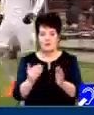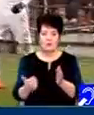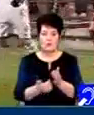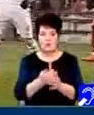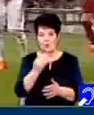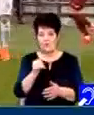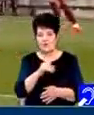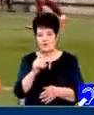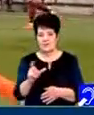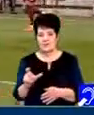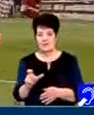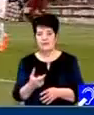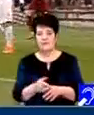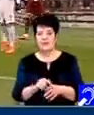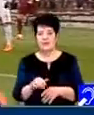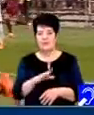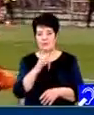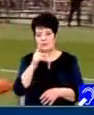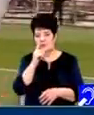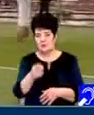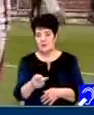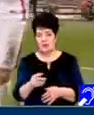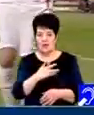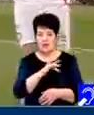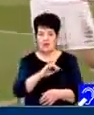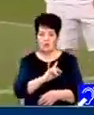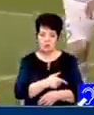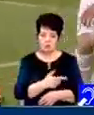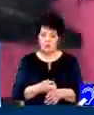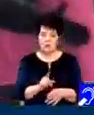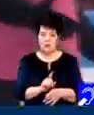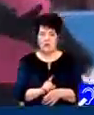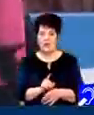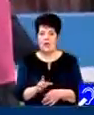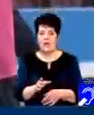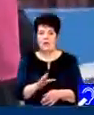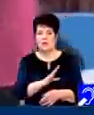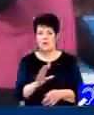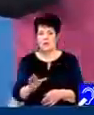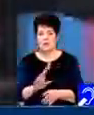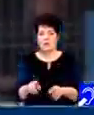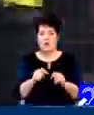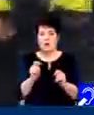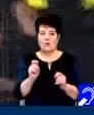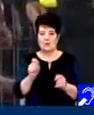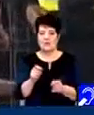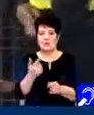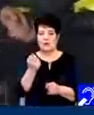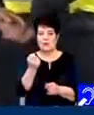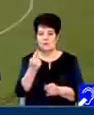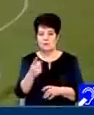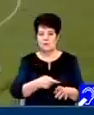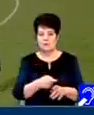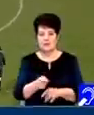fază controversată. Pintilie a avut o intrare dură la Peteleu, dar centralul Hațegan nu a acordat lovitură de la 11